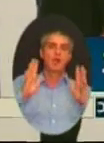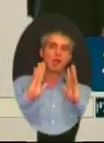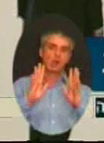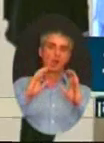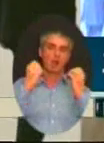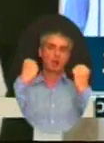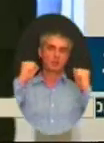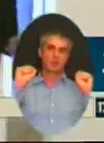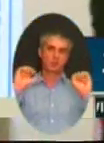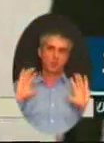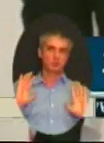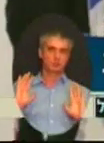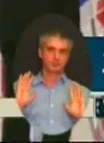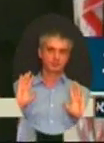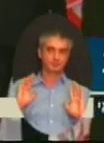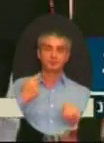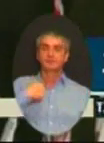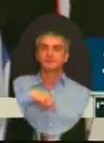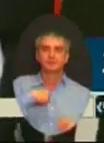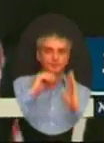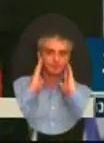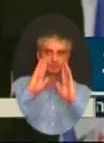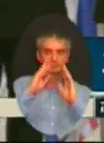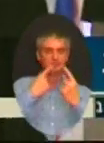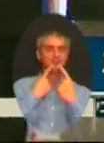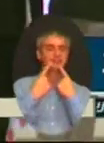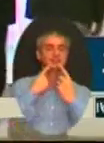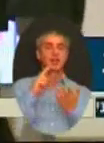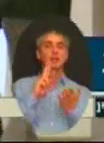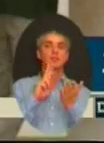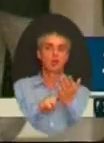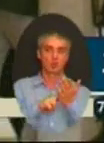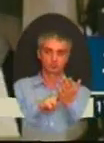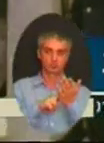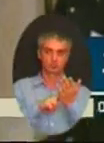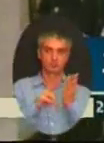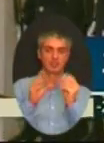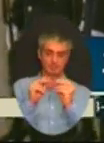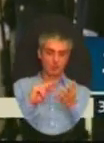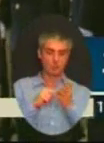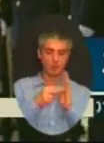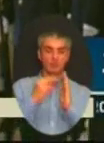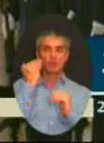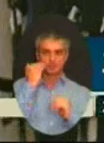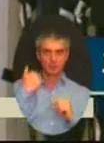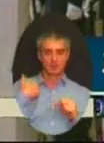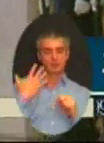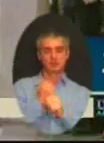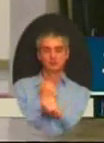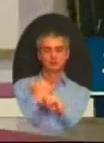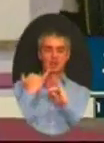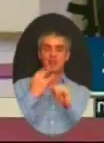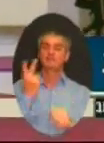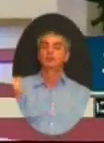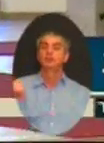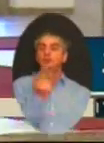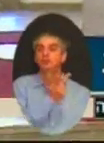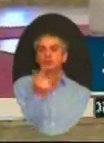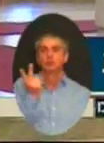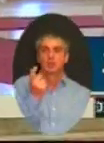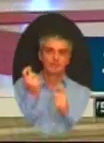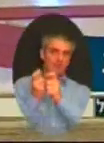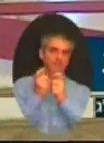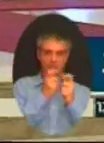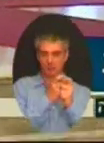זה בדמוקרטיה, ואני מאמין שבשיח נכון עם המפה הפוליטית האמריקאית, נצליח להביא את שתי